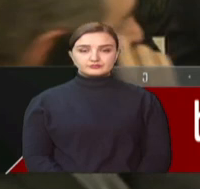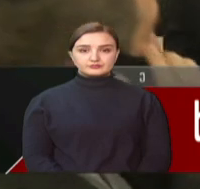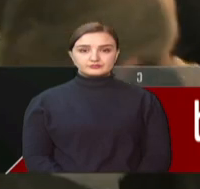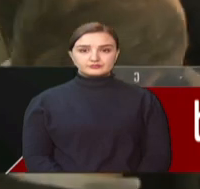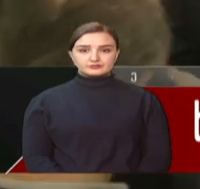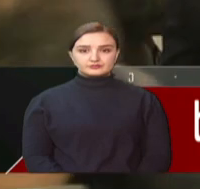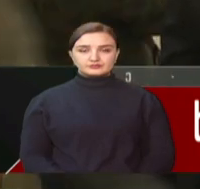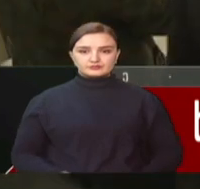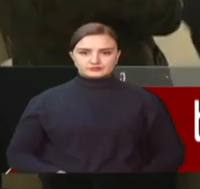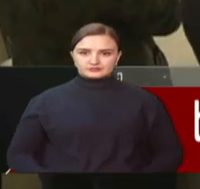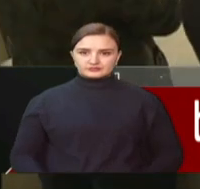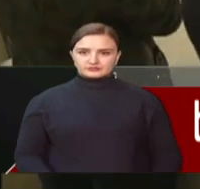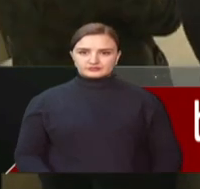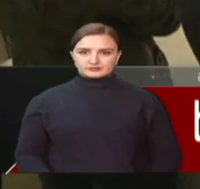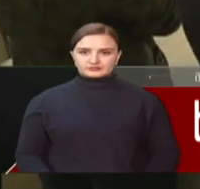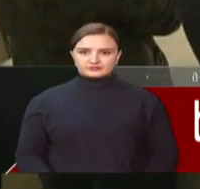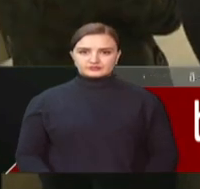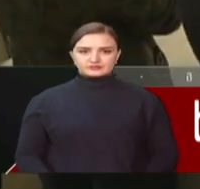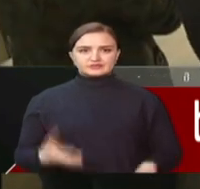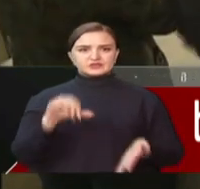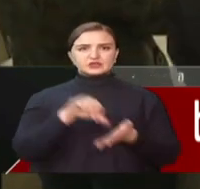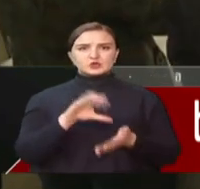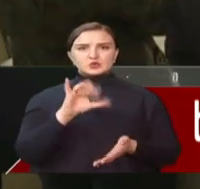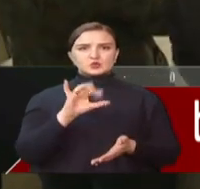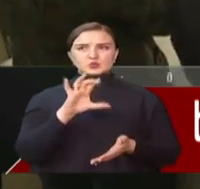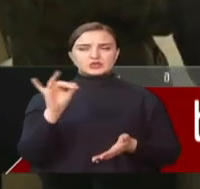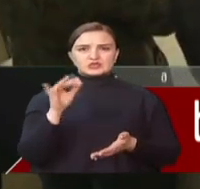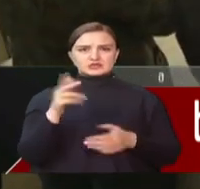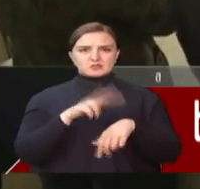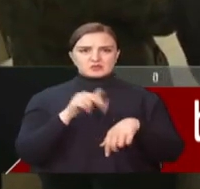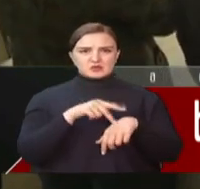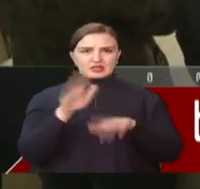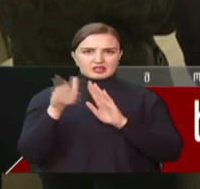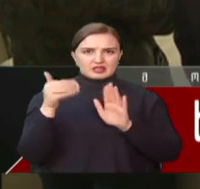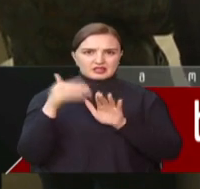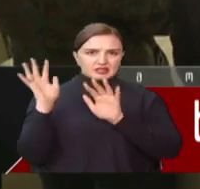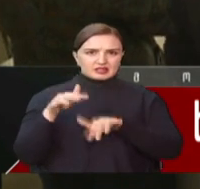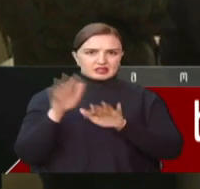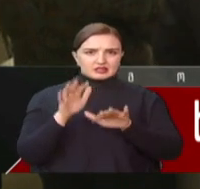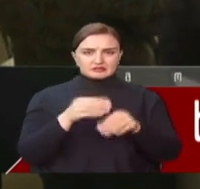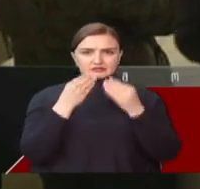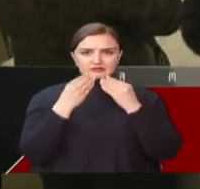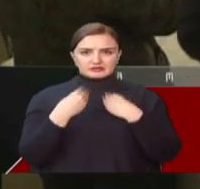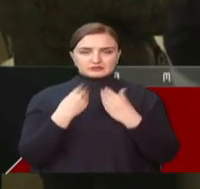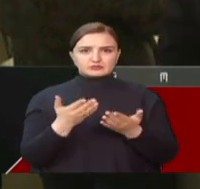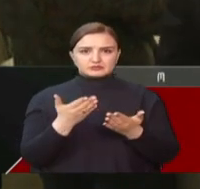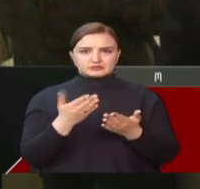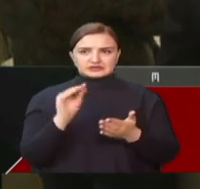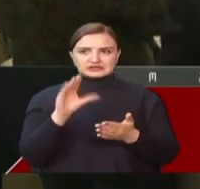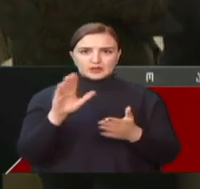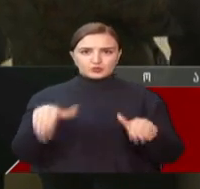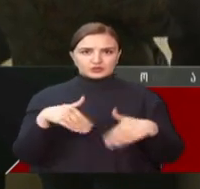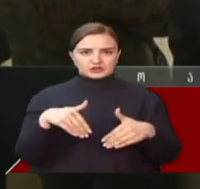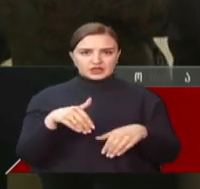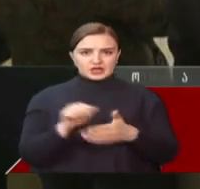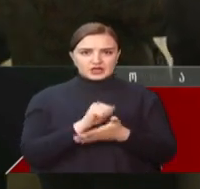კომიტეტის ცვლილების დროს სულს რა უნდა? Vis ganitsave, saheli da sabuti ara aqt, araperi khelshi ara